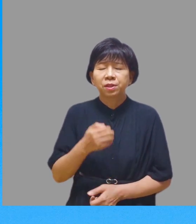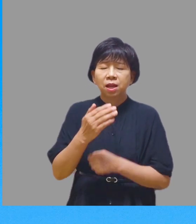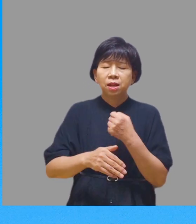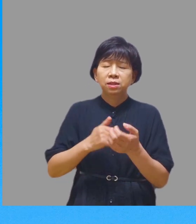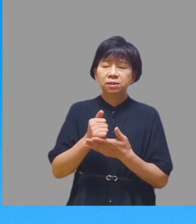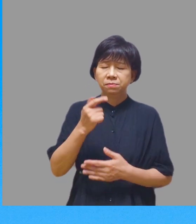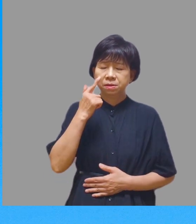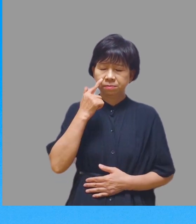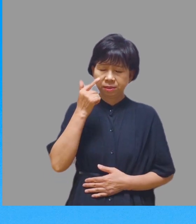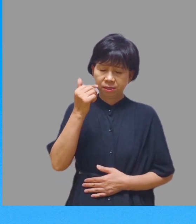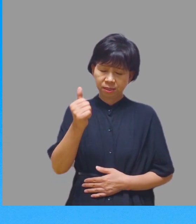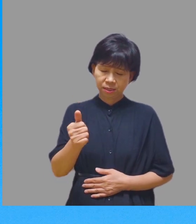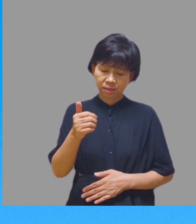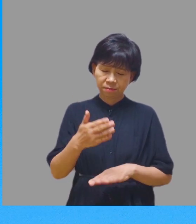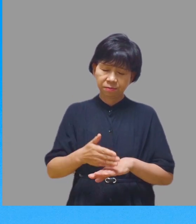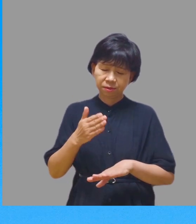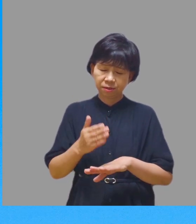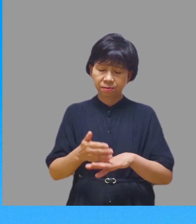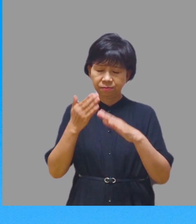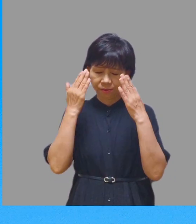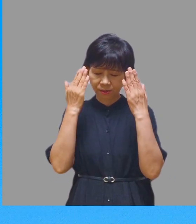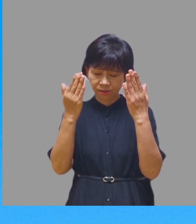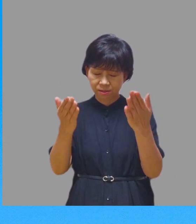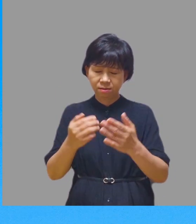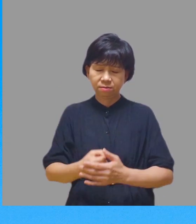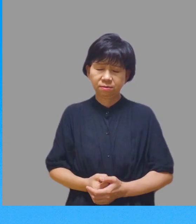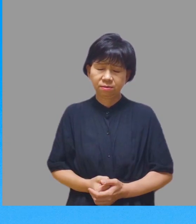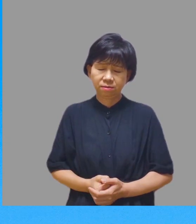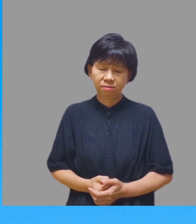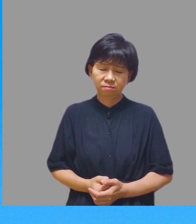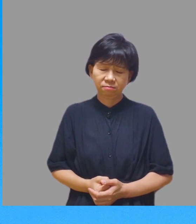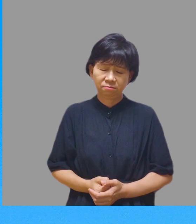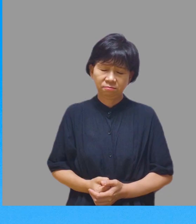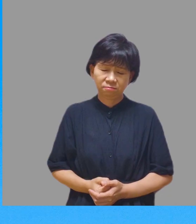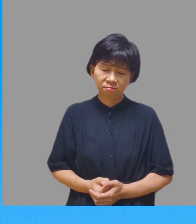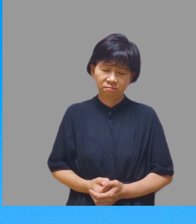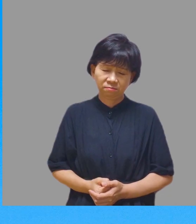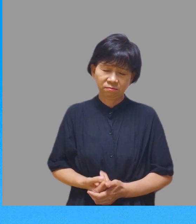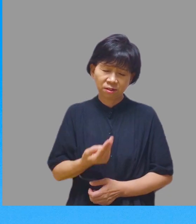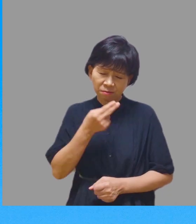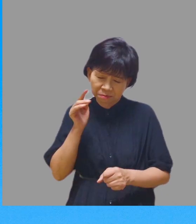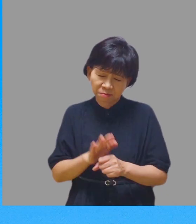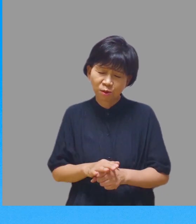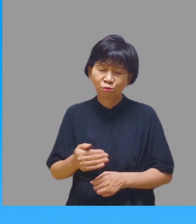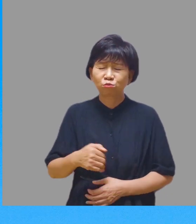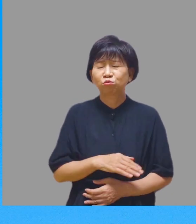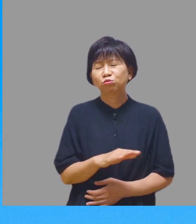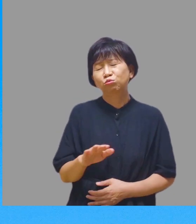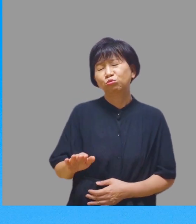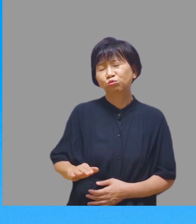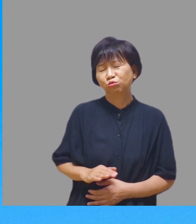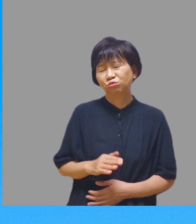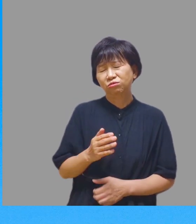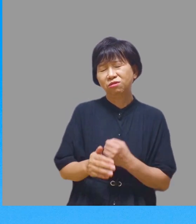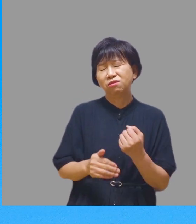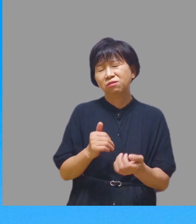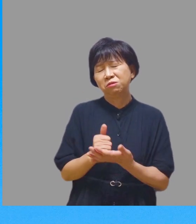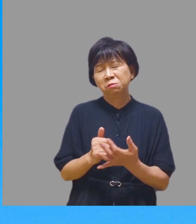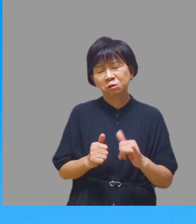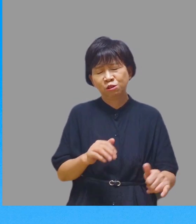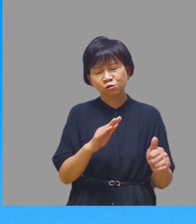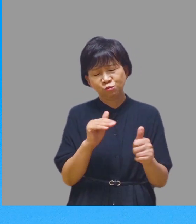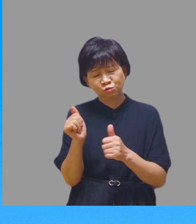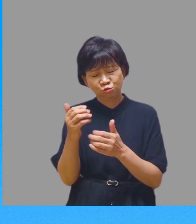하나님 아버지, 감사합니다. 어처구니 없는 인생을 살아가는 우리를 하나님의 자녀라